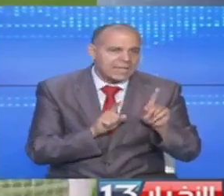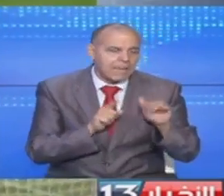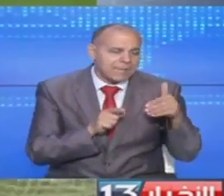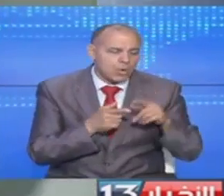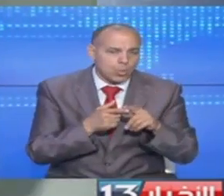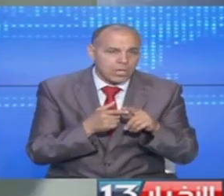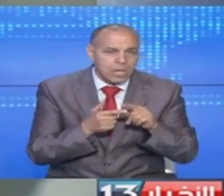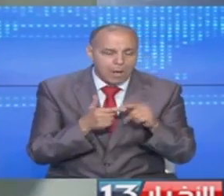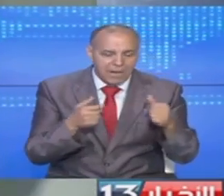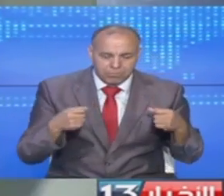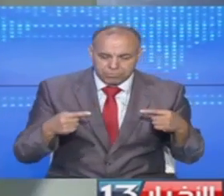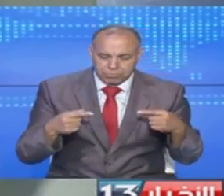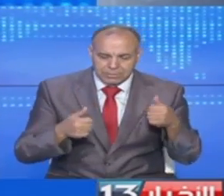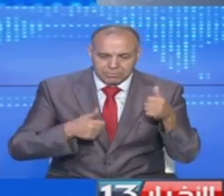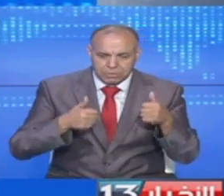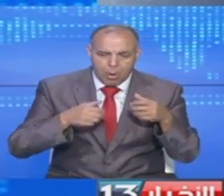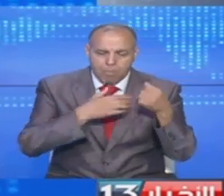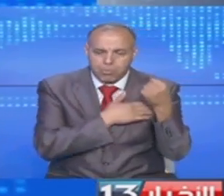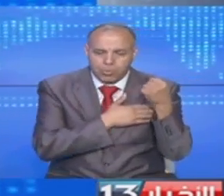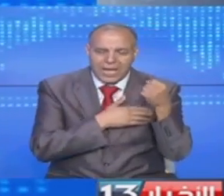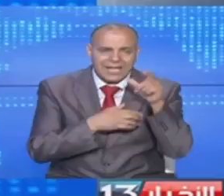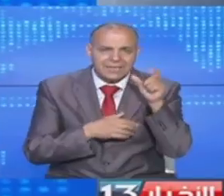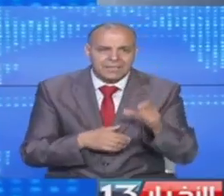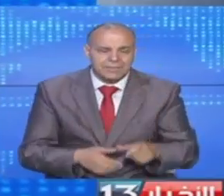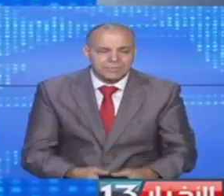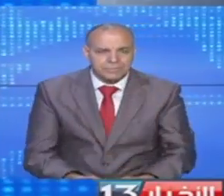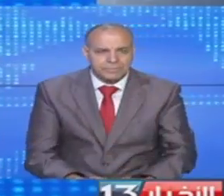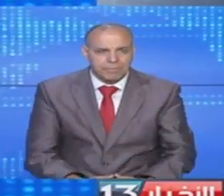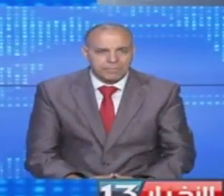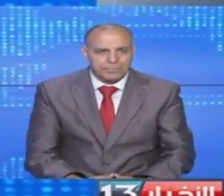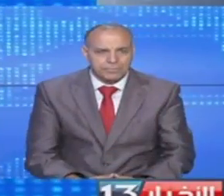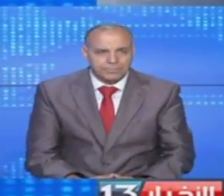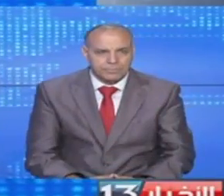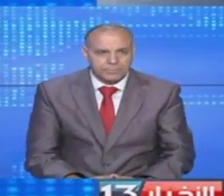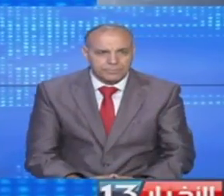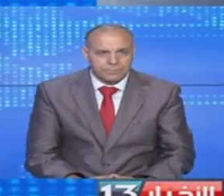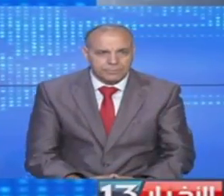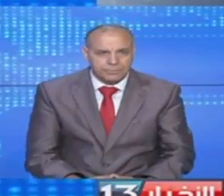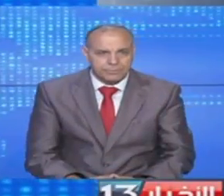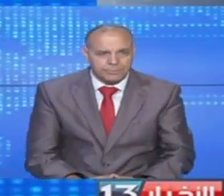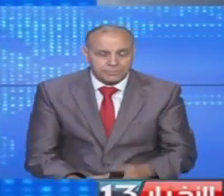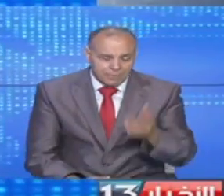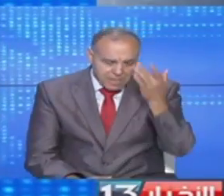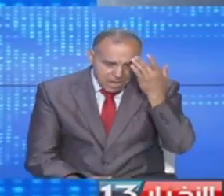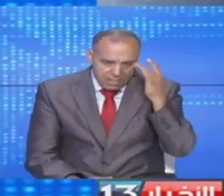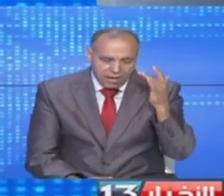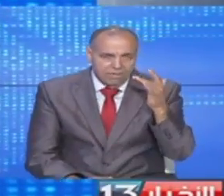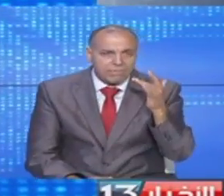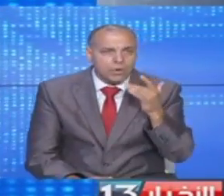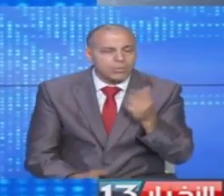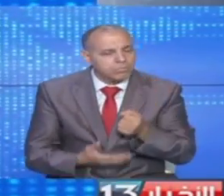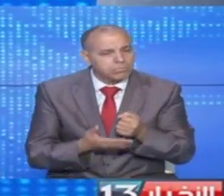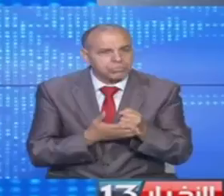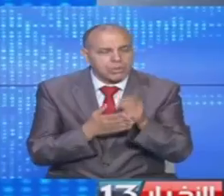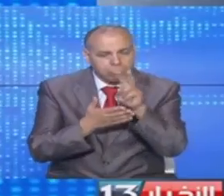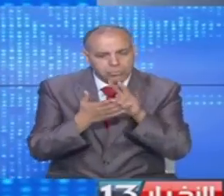قبل جولتين من نهاية سباق البطولة. وفي خبر ثقافي، بغاية تشجيع الأطفال على